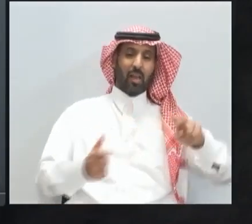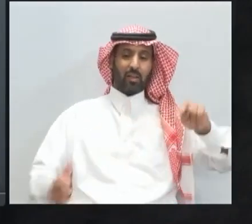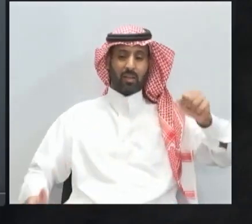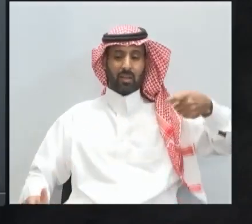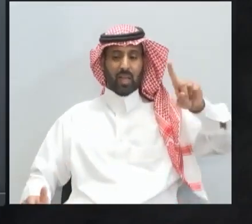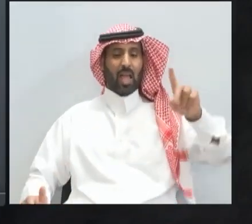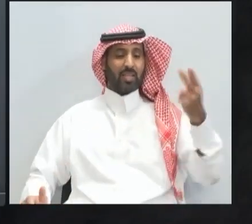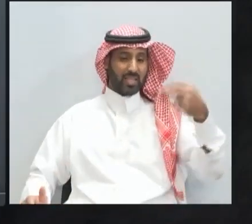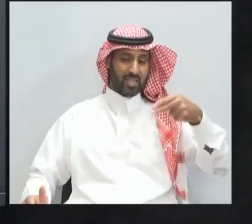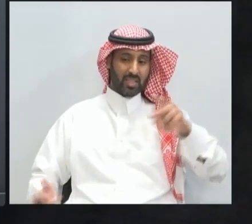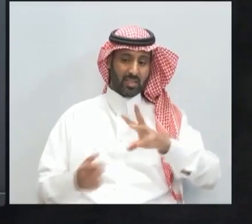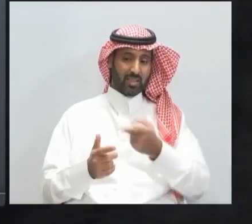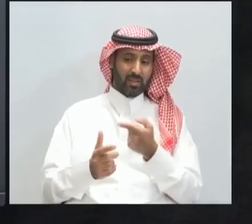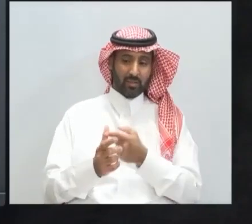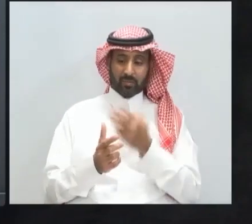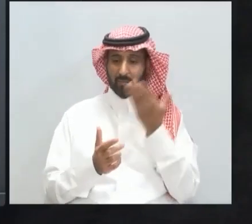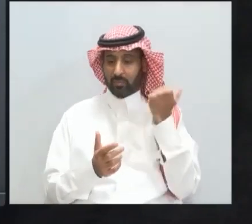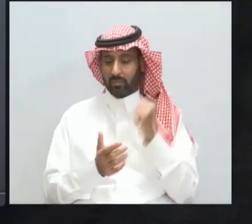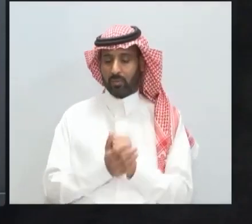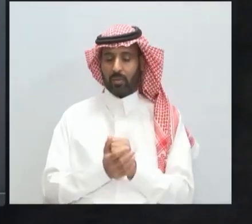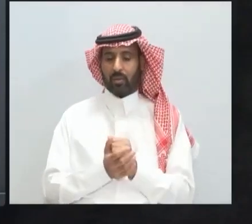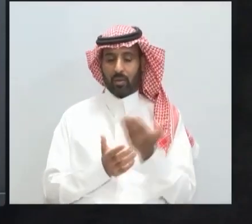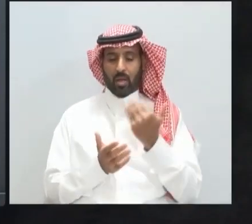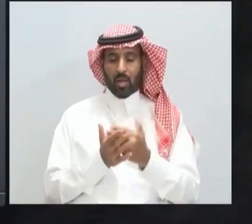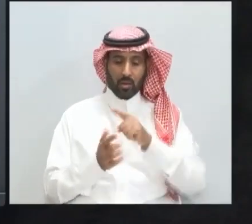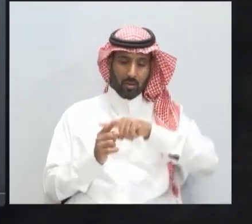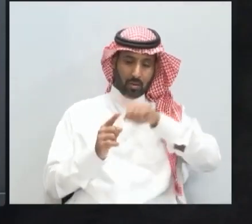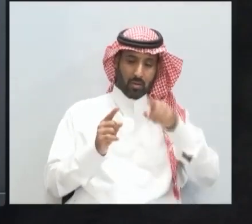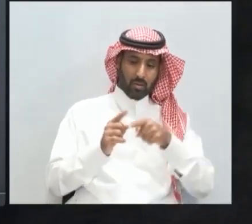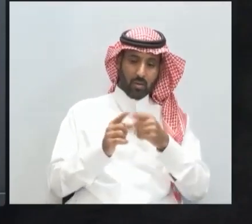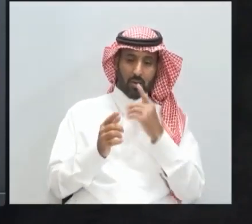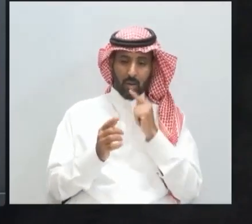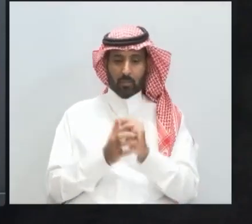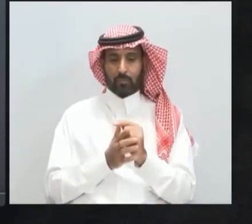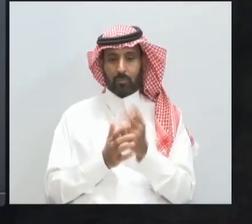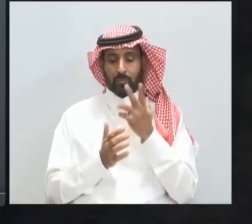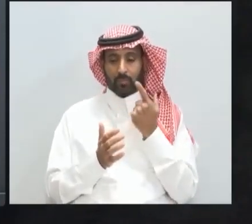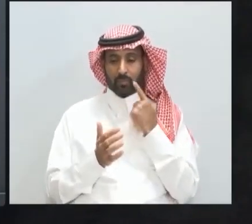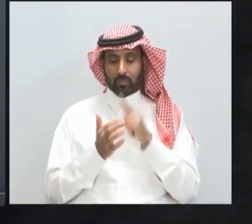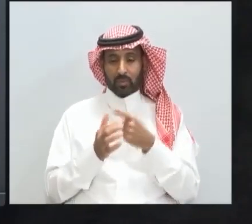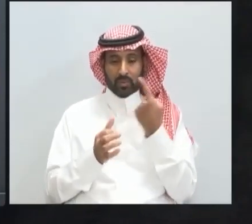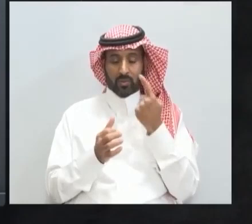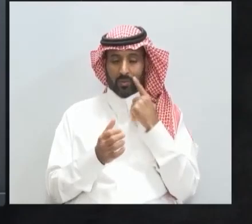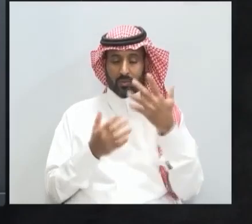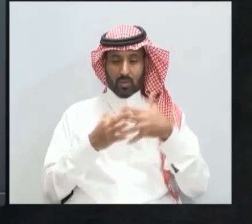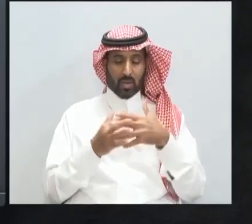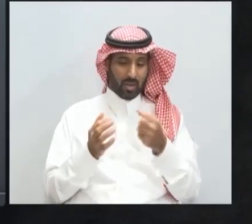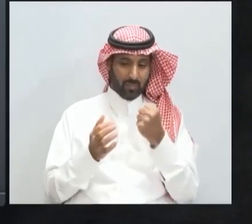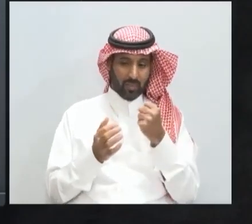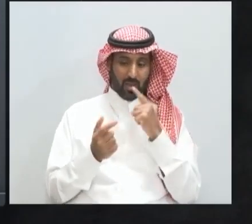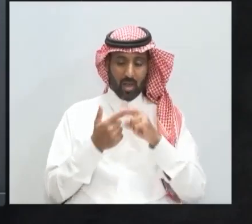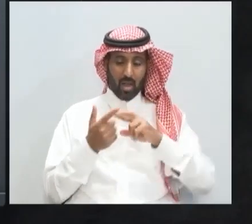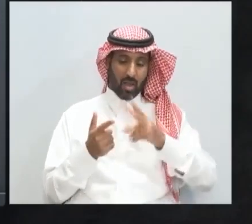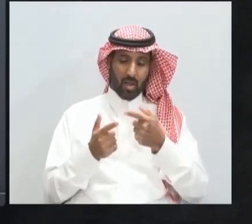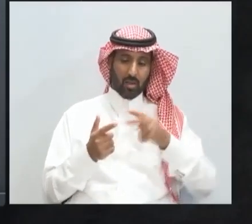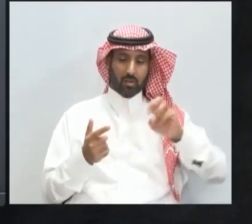نواتج ما هي النواتج التي نتجت قبل ان ندخل في مرحله كربس قبل ان ندخل في حلقه كربس الناتج الاول مركب طاقه حولنا الناد